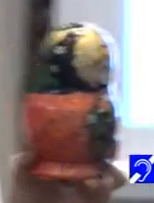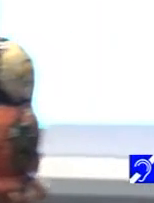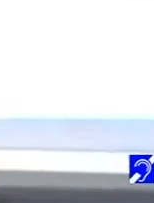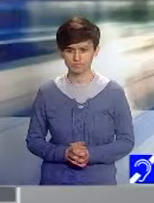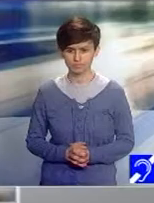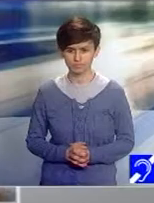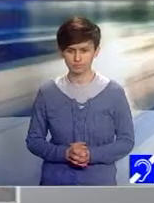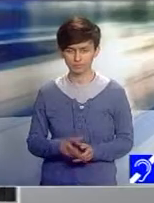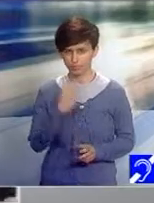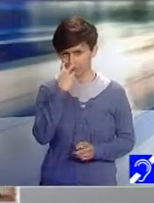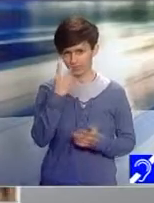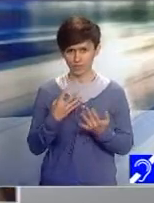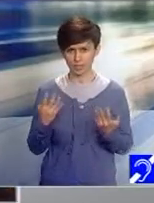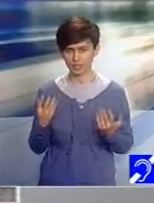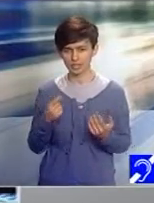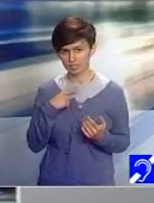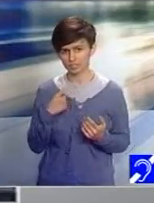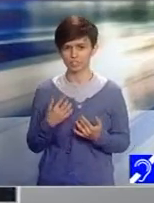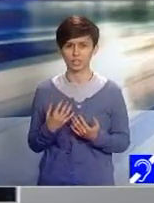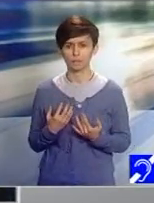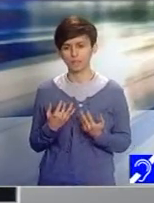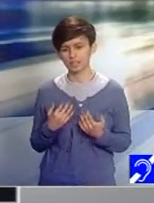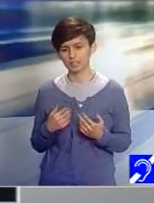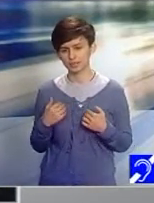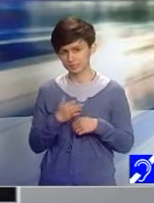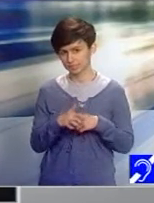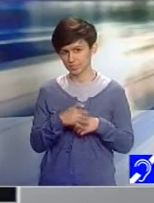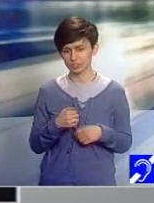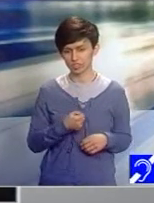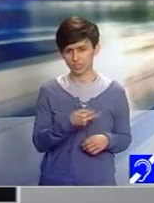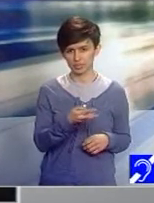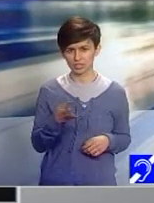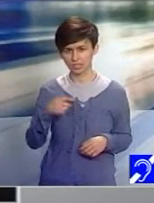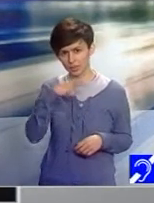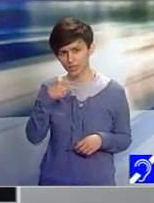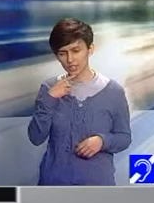Hai să vedem câte sunt și să încercăm să numărăm rusește.